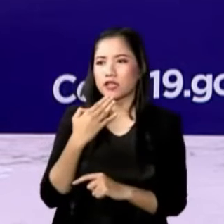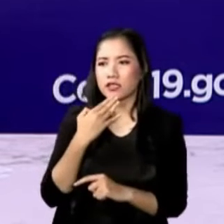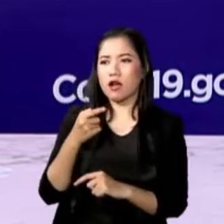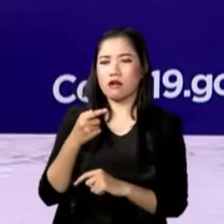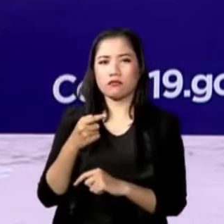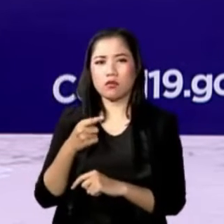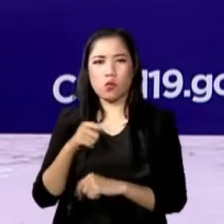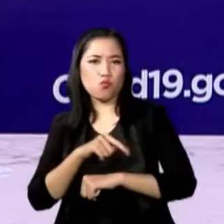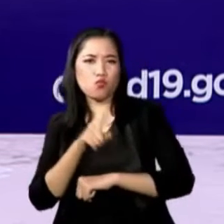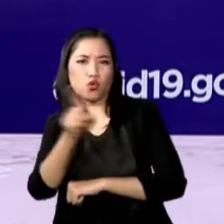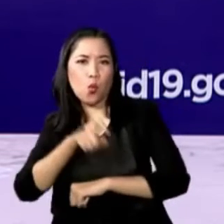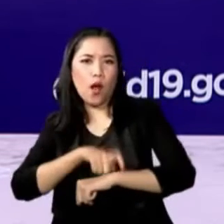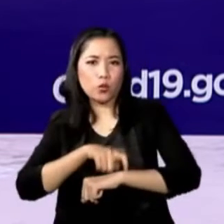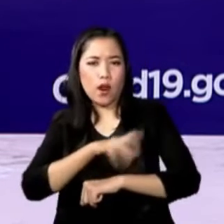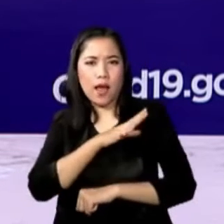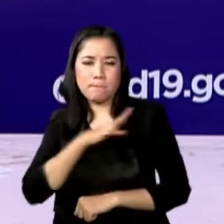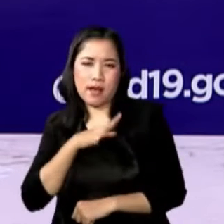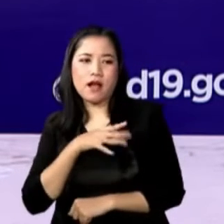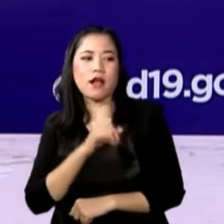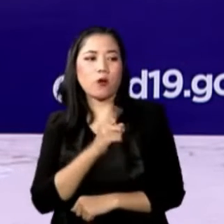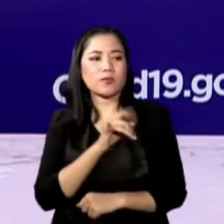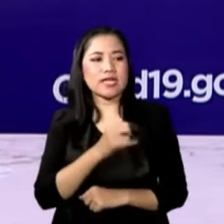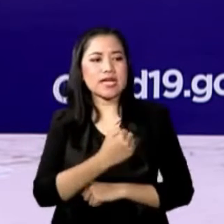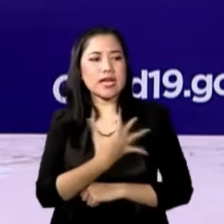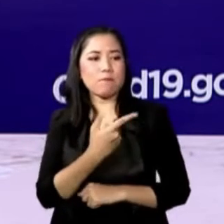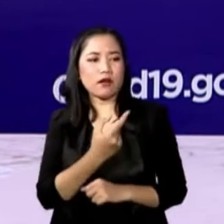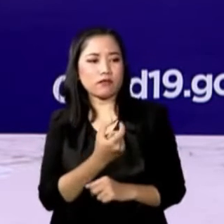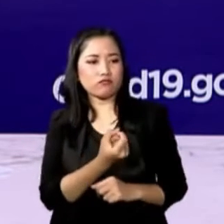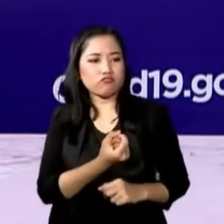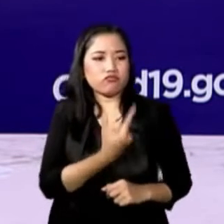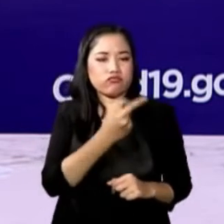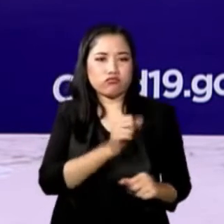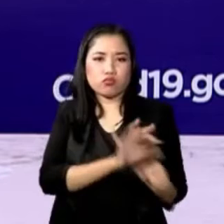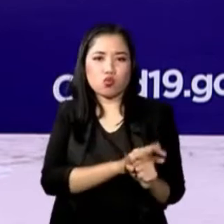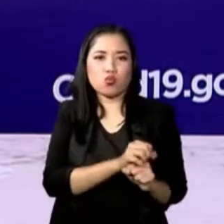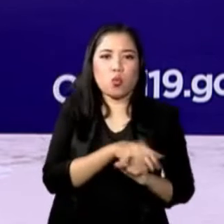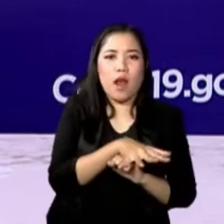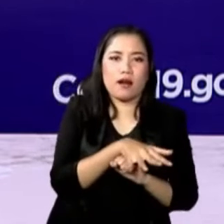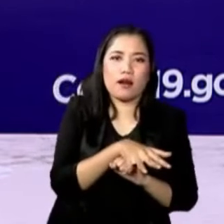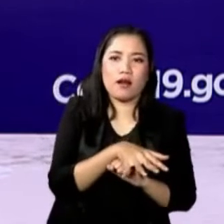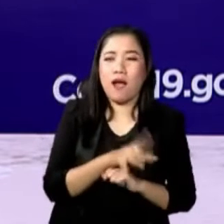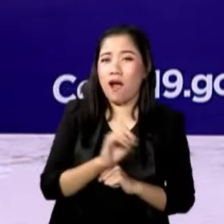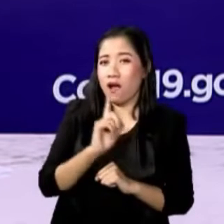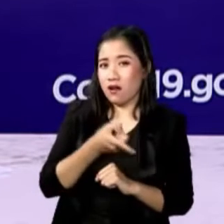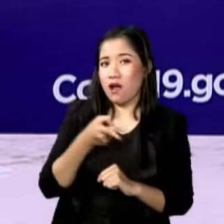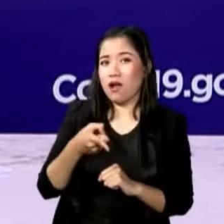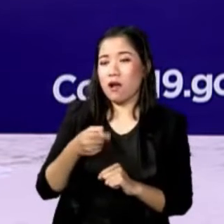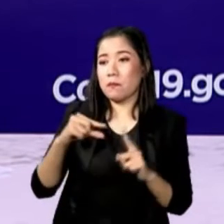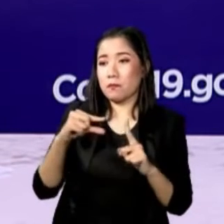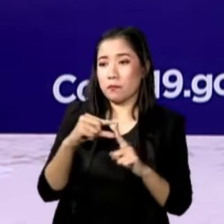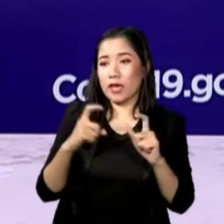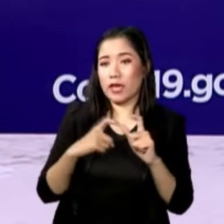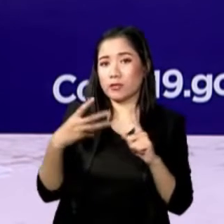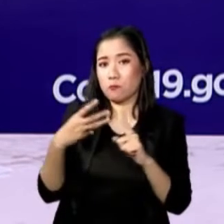lebih lama dibandingkan dampak dari pemicu penularan. Hal ini tercermin pada pembelajaran dari